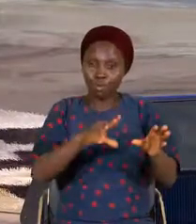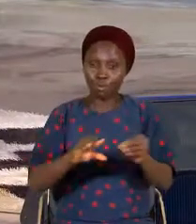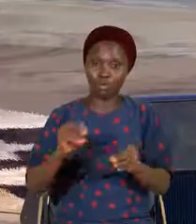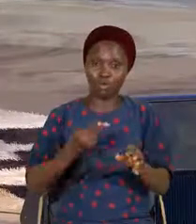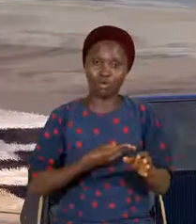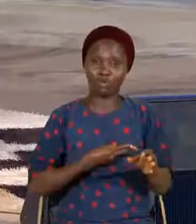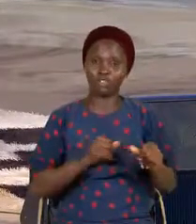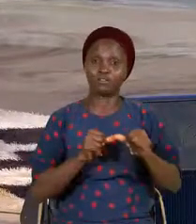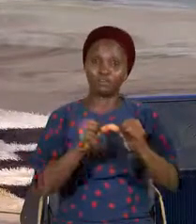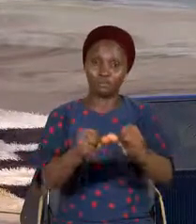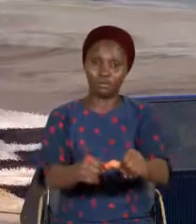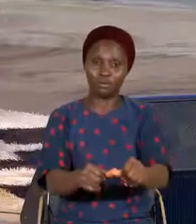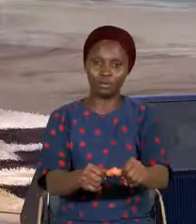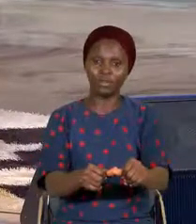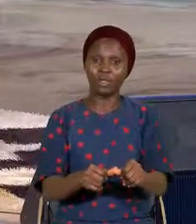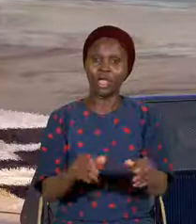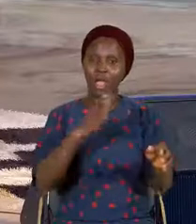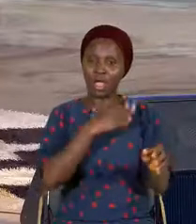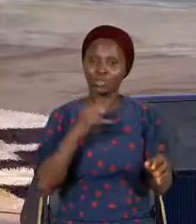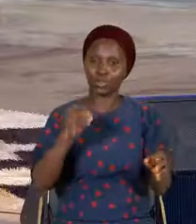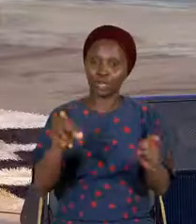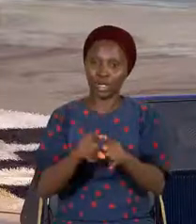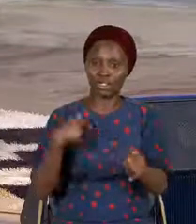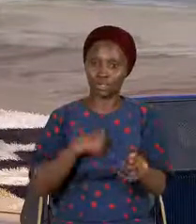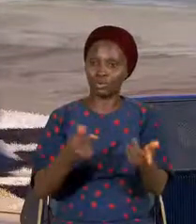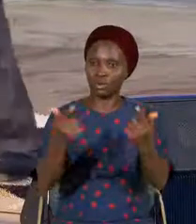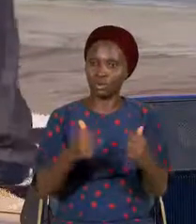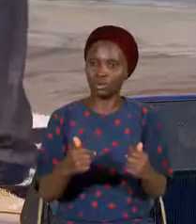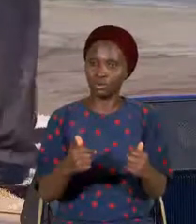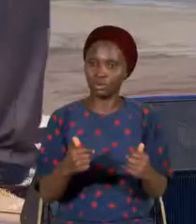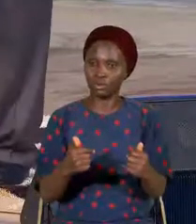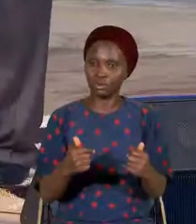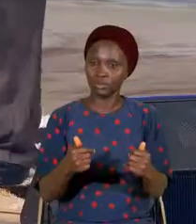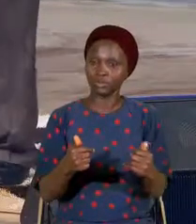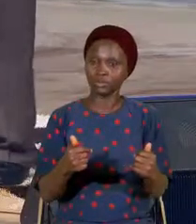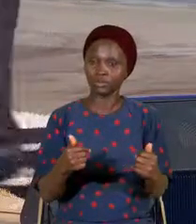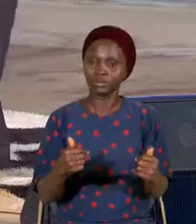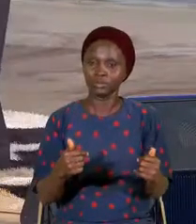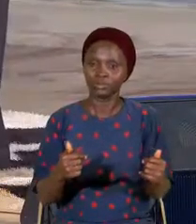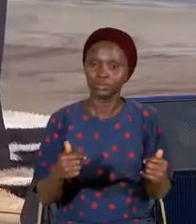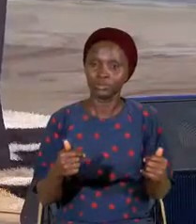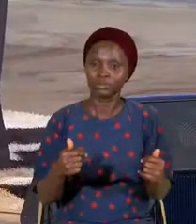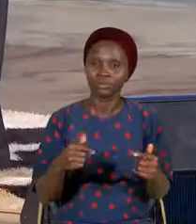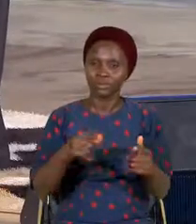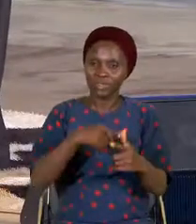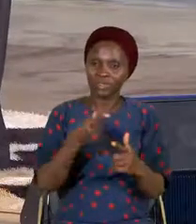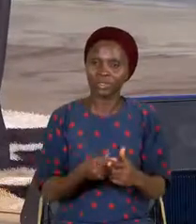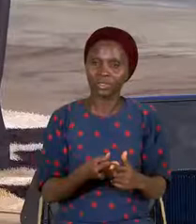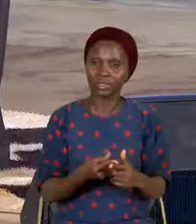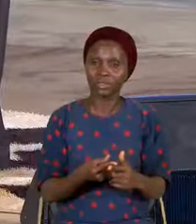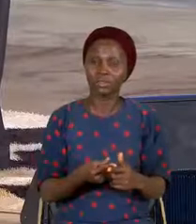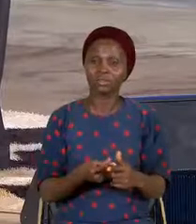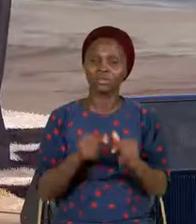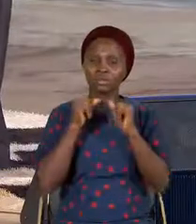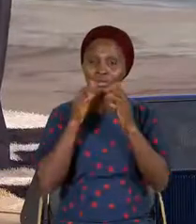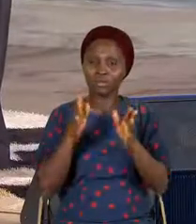nous amener à faire des progrès dans le royaume de Dieu. Ainsi, lorsque nous ne venons pas juste pour une simple formalité de